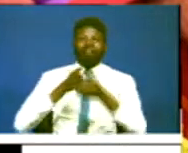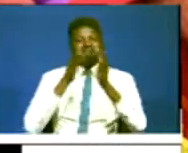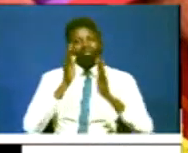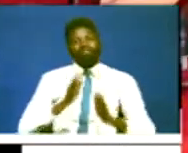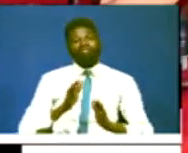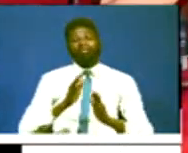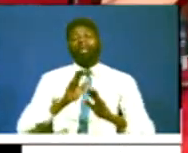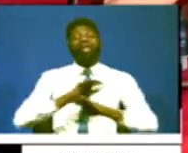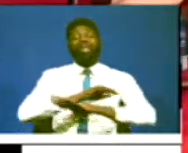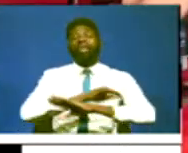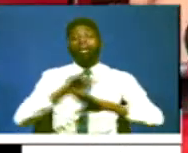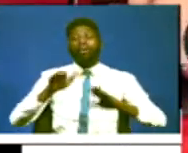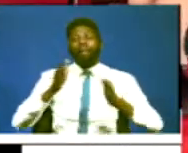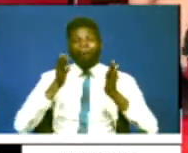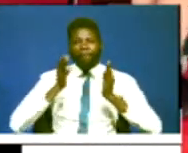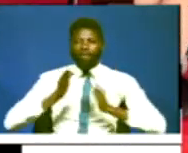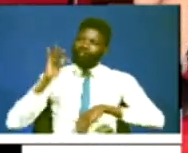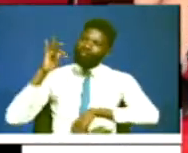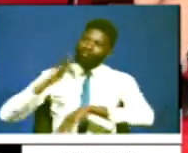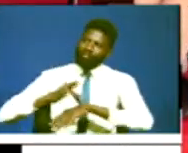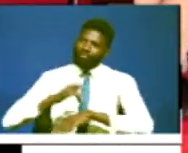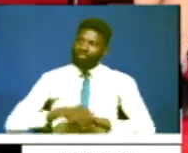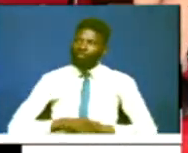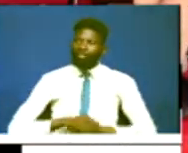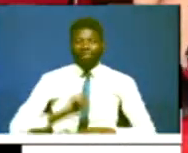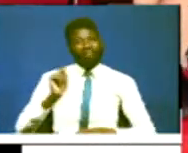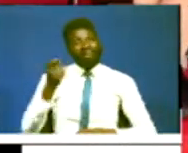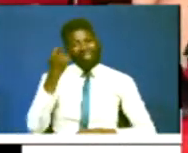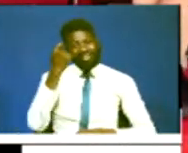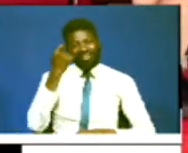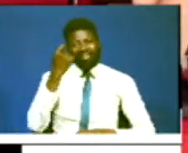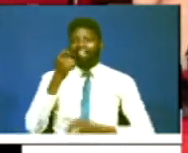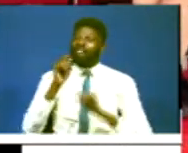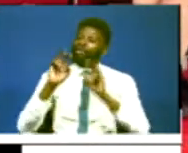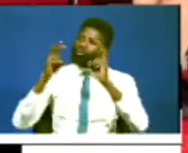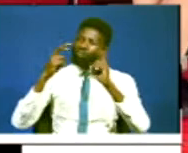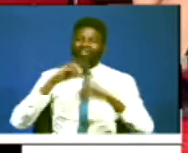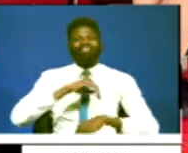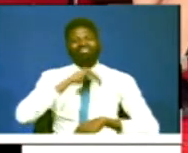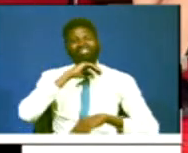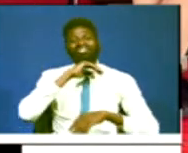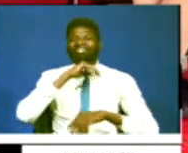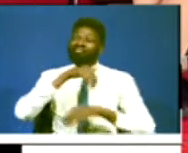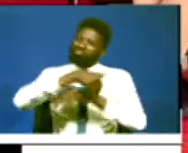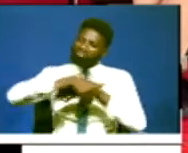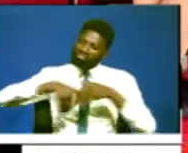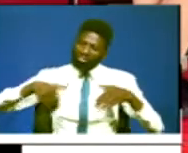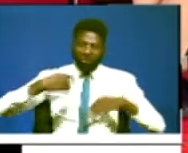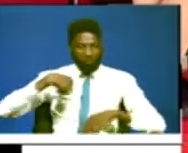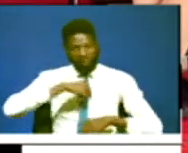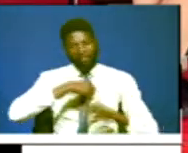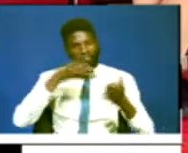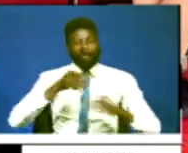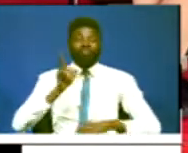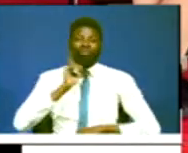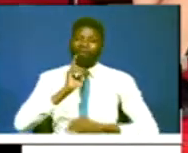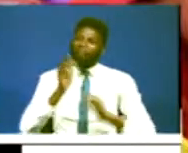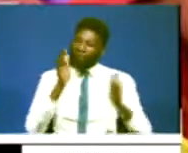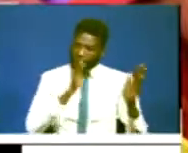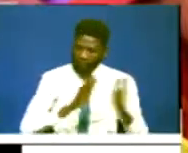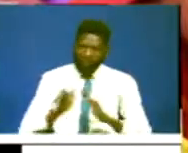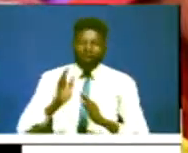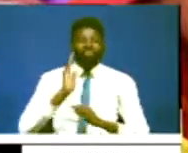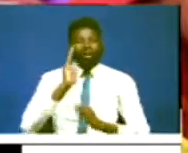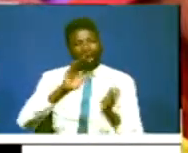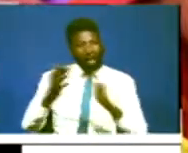yeye. Na rais tafadhali, wachana na mambo ya yu mzee, tuko hapa. Kuanzia kesho, tutapanga panga na hao vile tutakaa na hiyo watu. Na